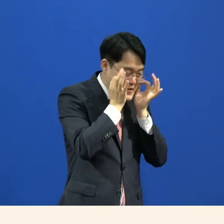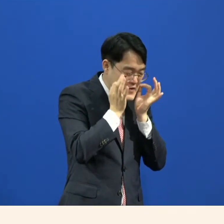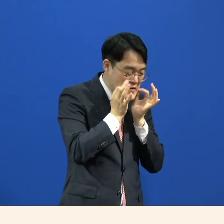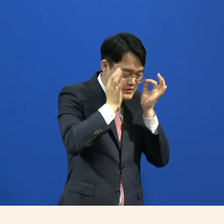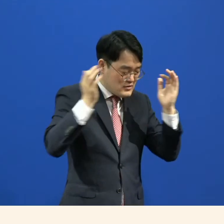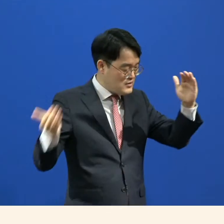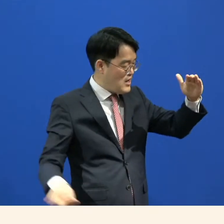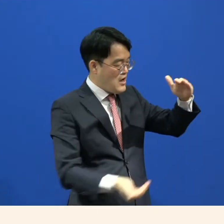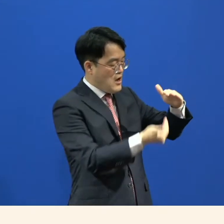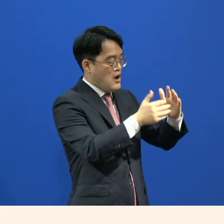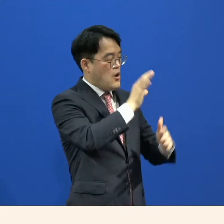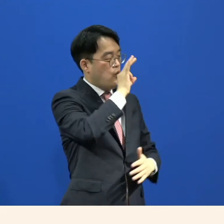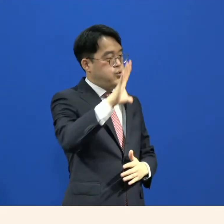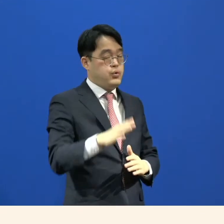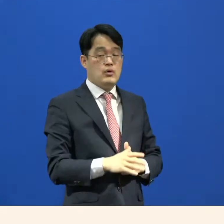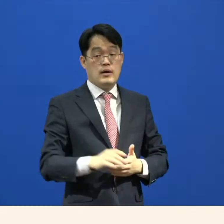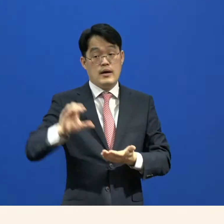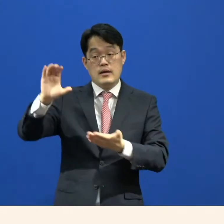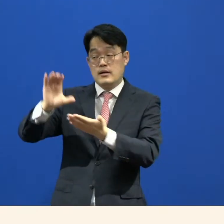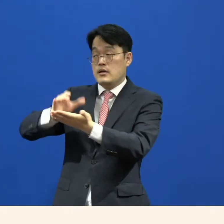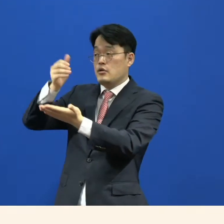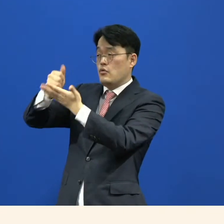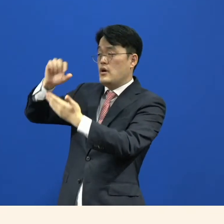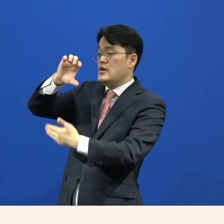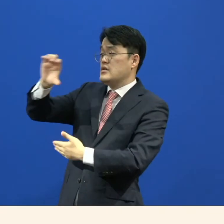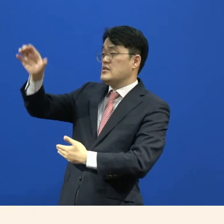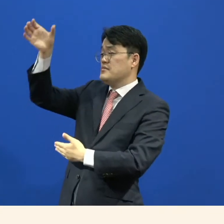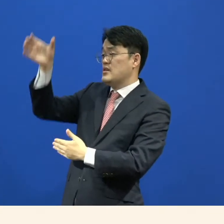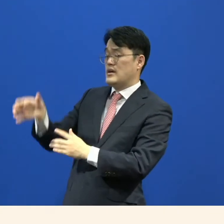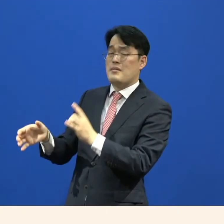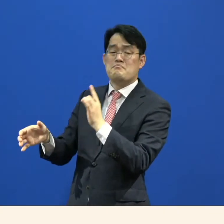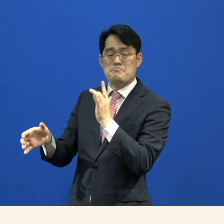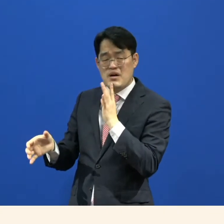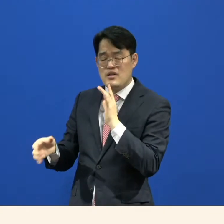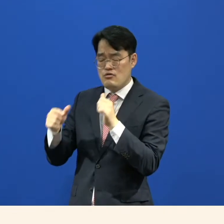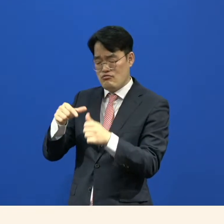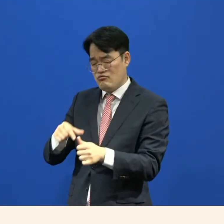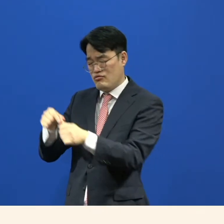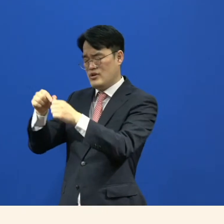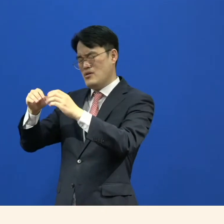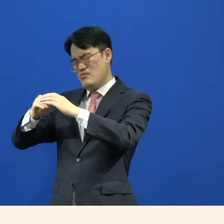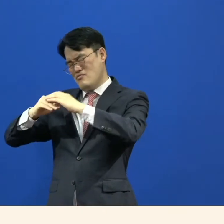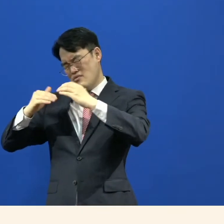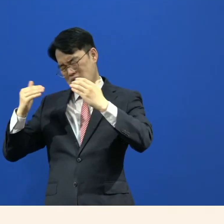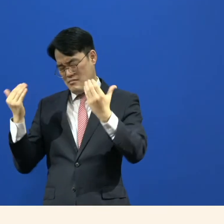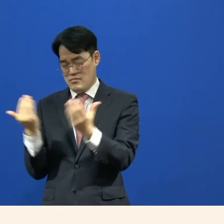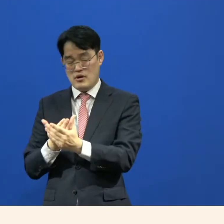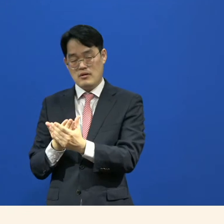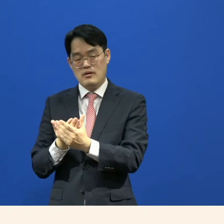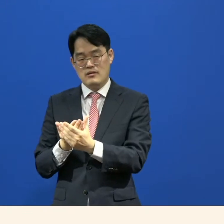수 없습니다. 그리스도의 십자가만이 구원의 완전한 견고한 보증이 되는 것이죠.